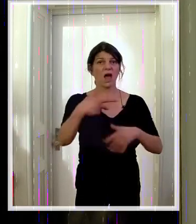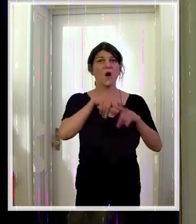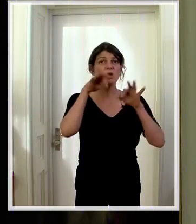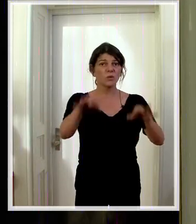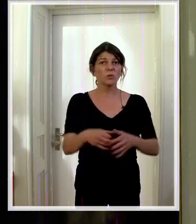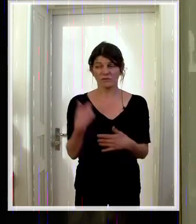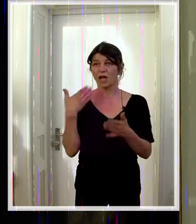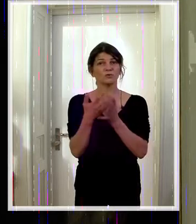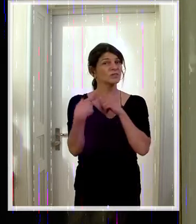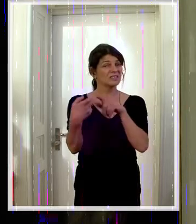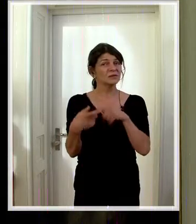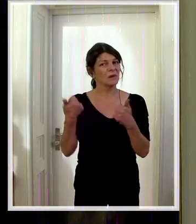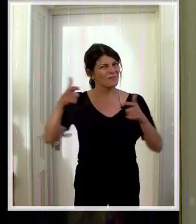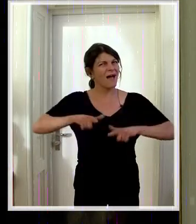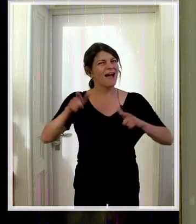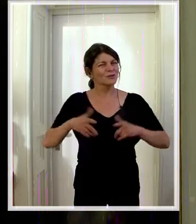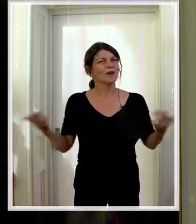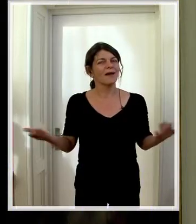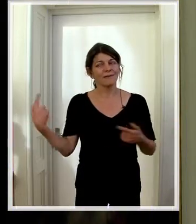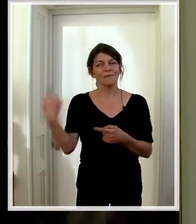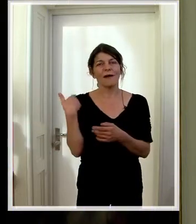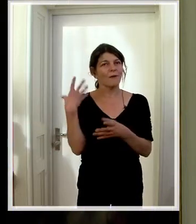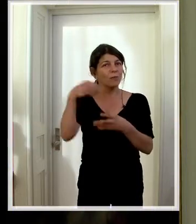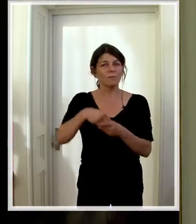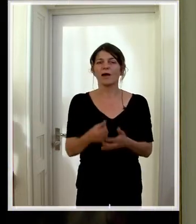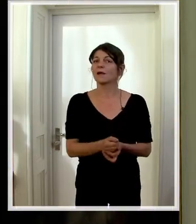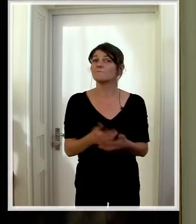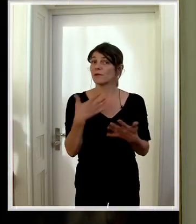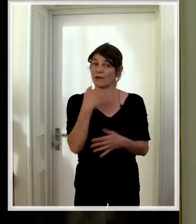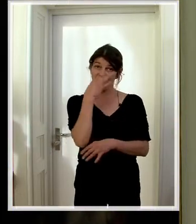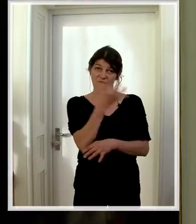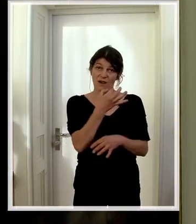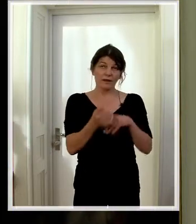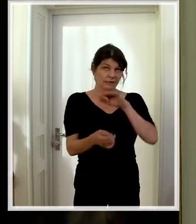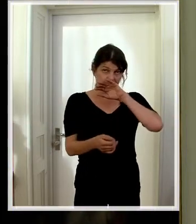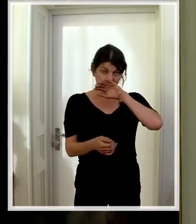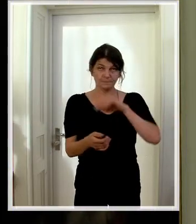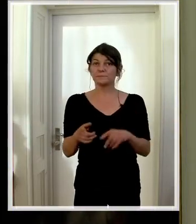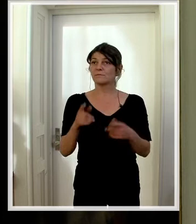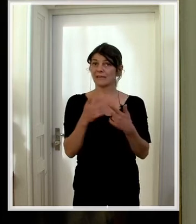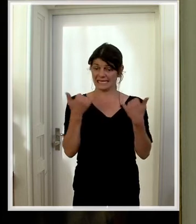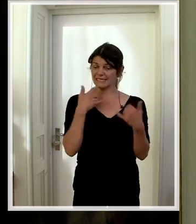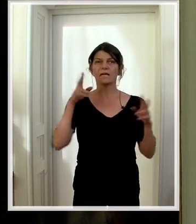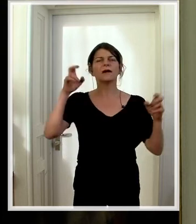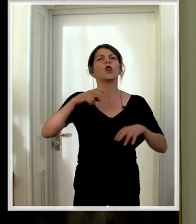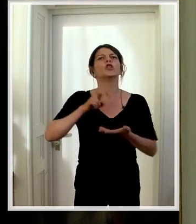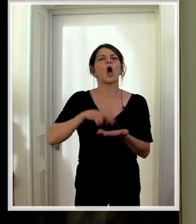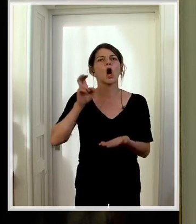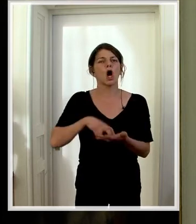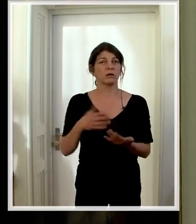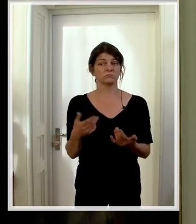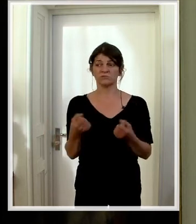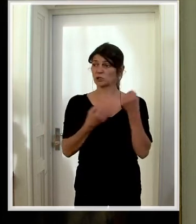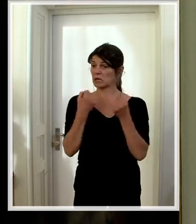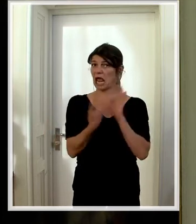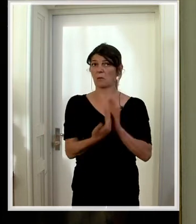auch schon diskutiert an den Veranstaltungen, die wir dabei waren. Ich meine, die Frage ist, wenn noch ist irgendein schwieriges Argument, weil in